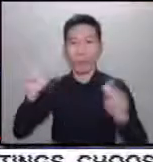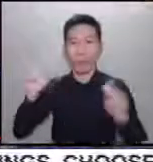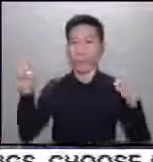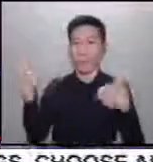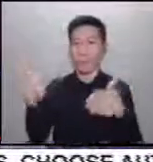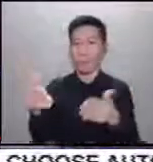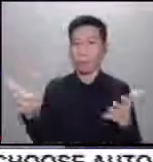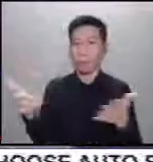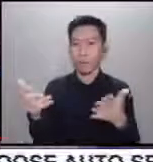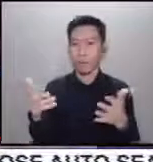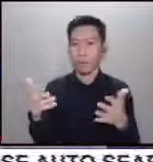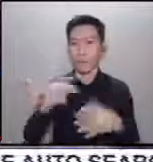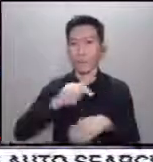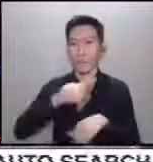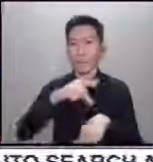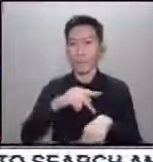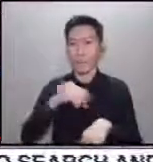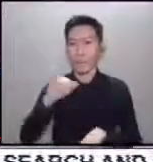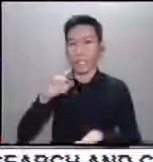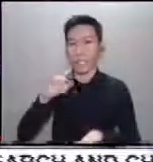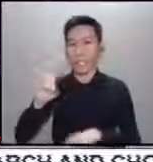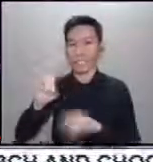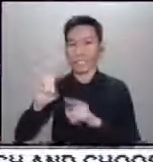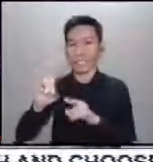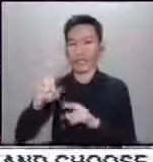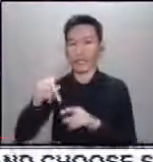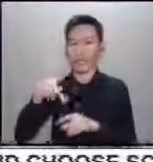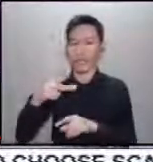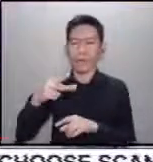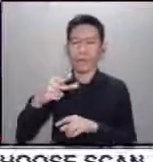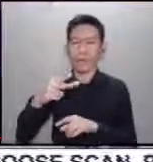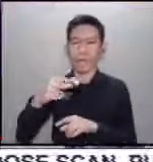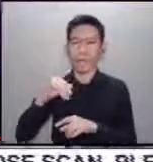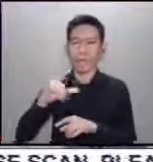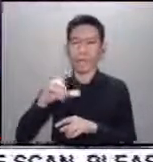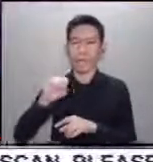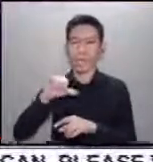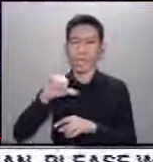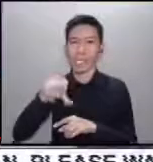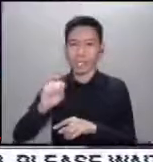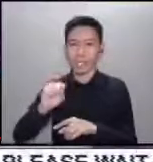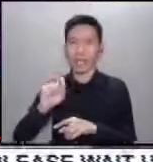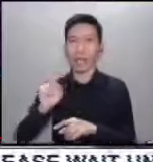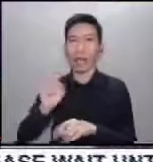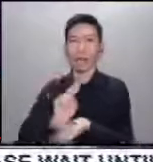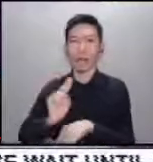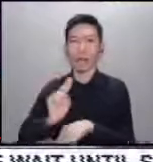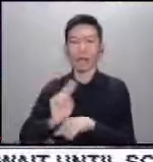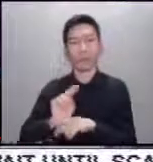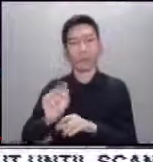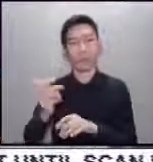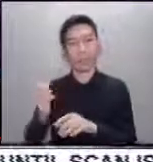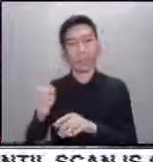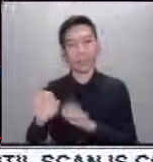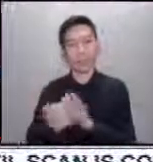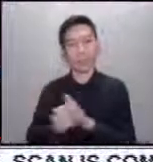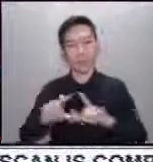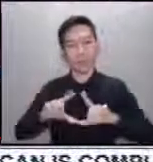Philippine Identification System o PhilSIS. Nakasaad din sa EO na sapat nang gamitin o ipakita ang National ID